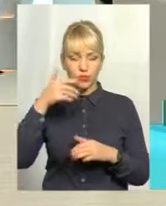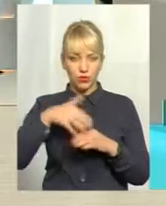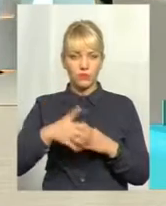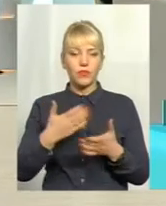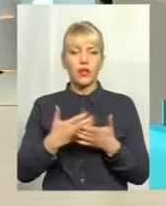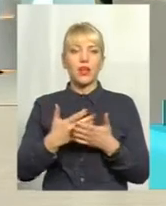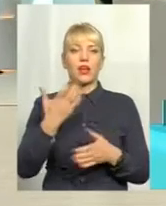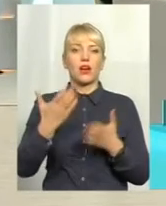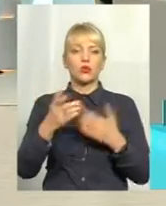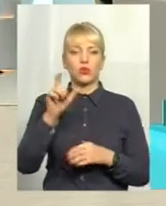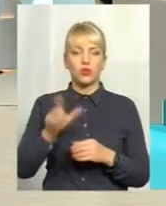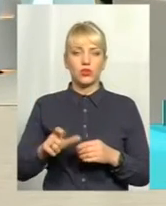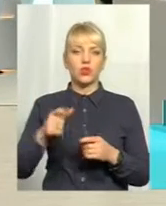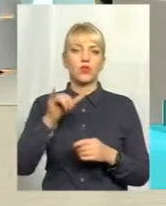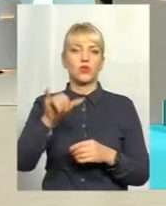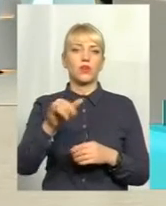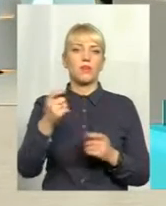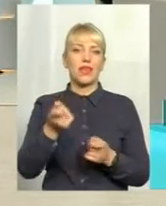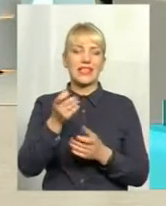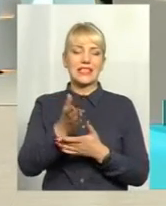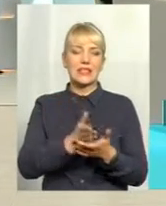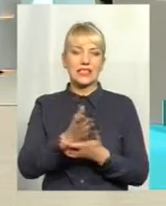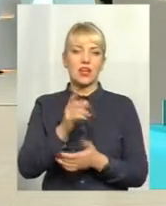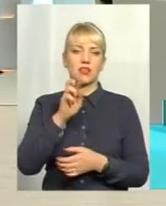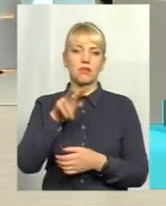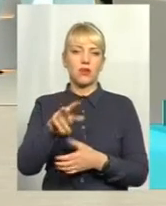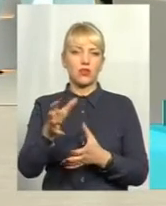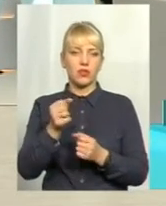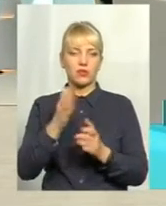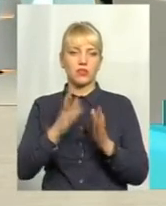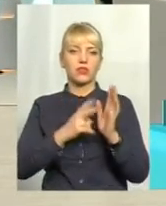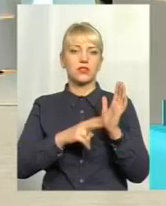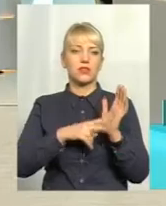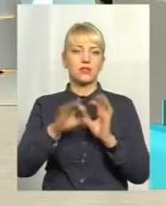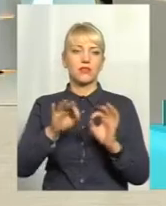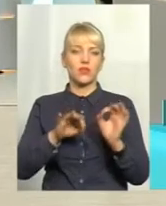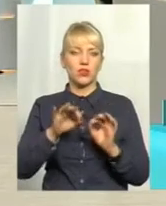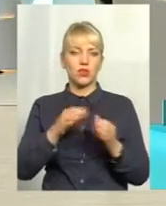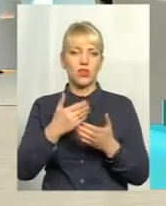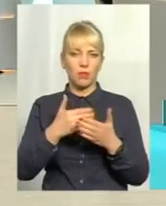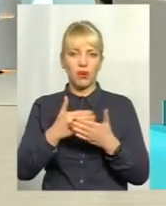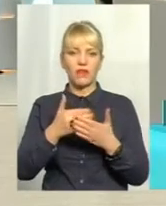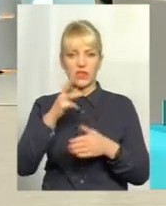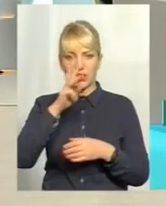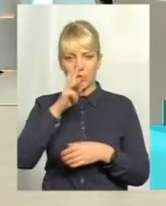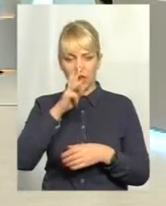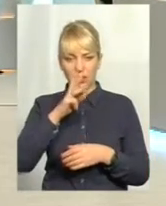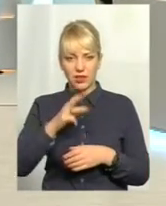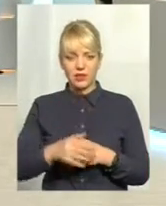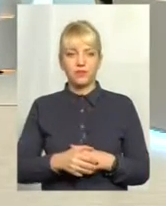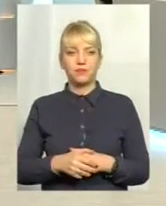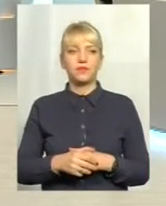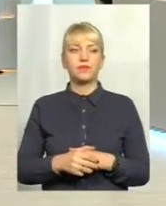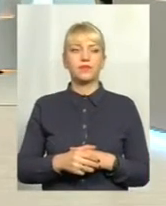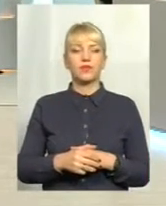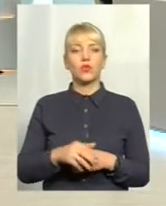людина, ну, в неї маленький стаж, і вона отримує лікарняних 70%, менше, так, так 70%, від, кажучи, тобто, якщо від своєї